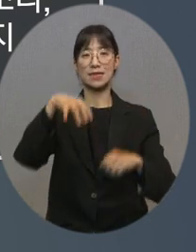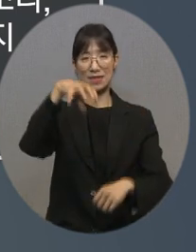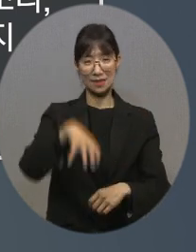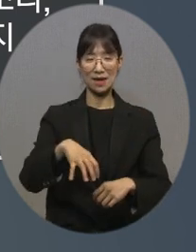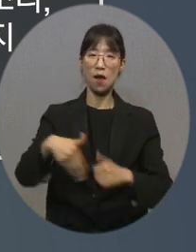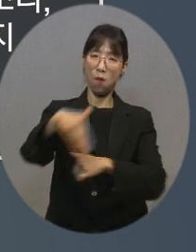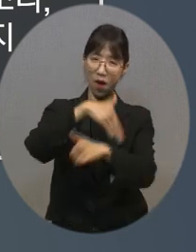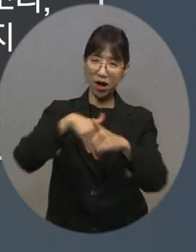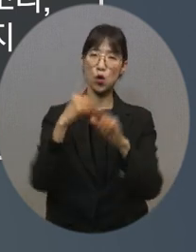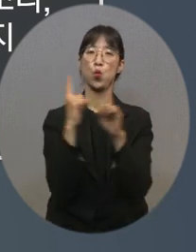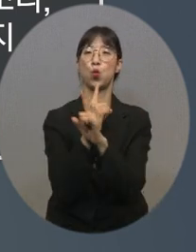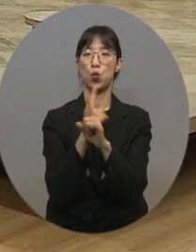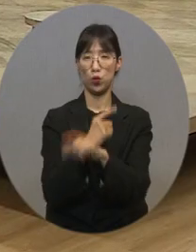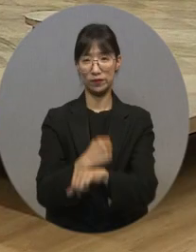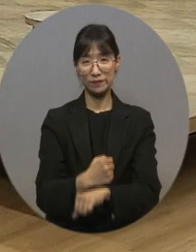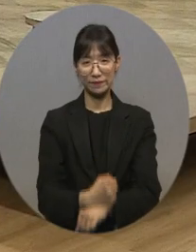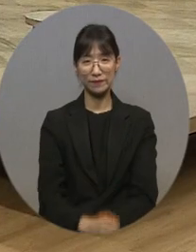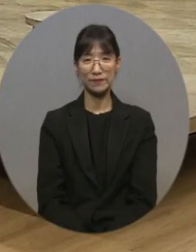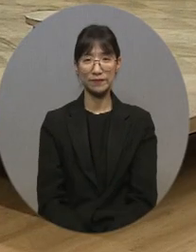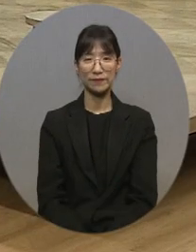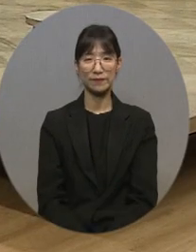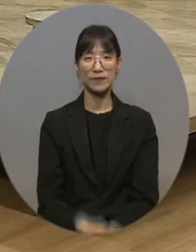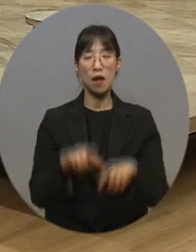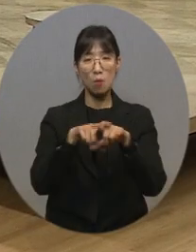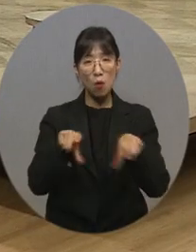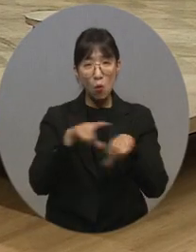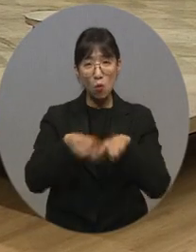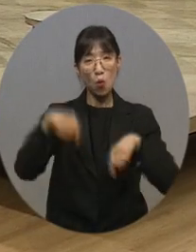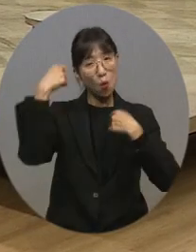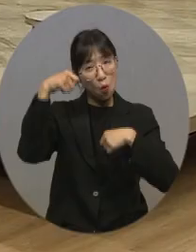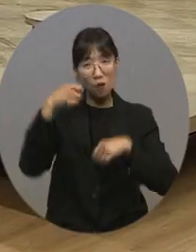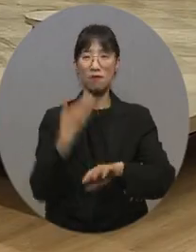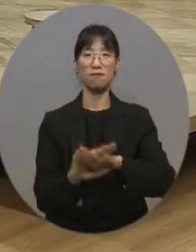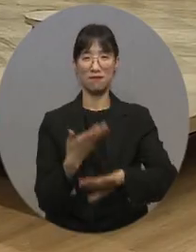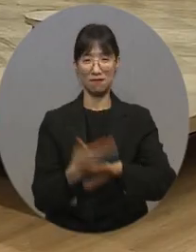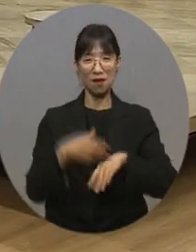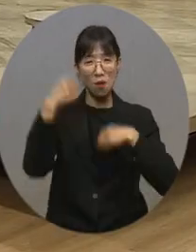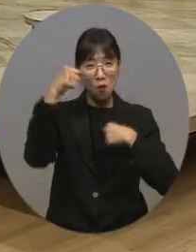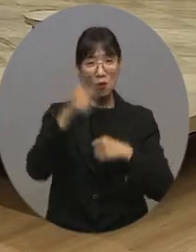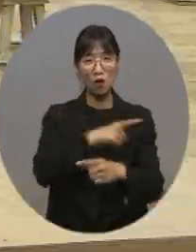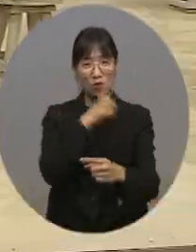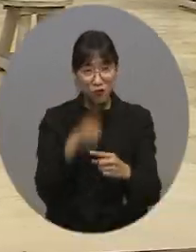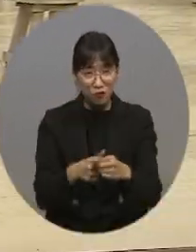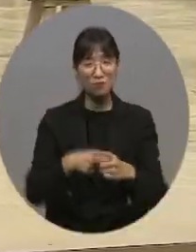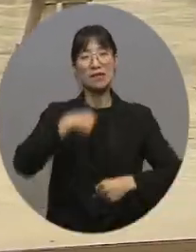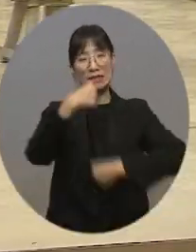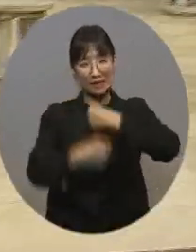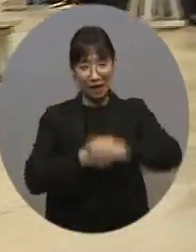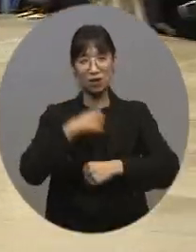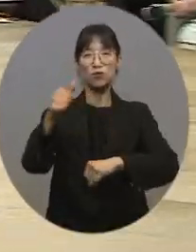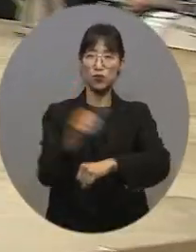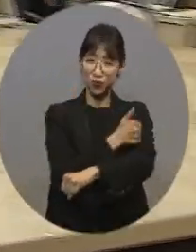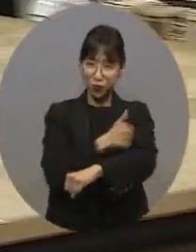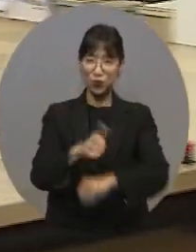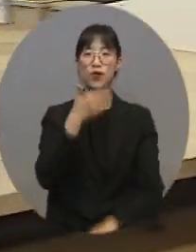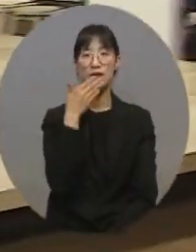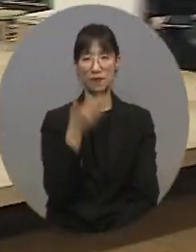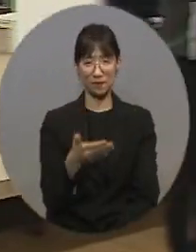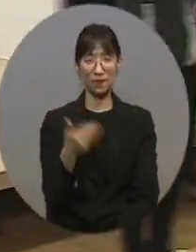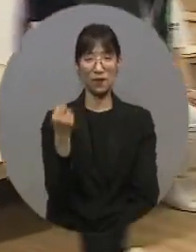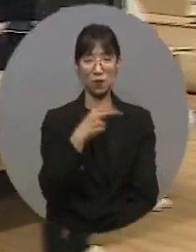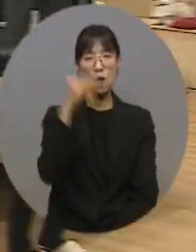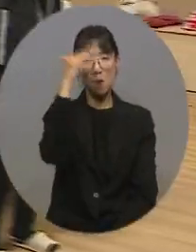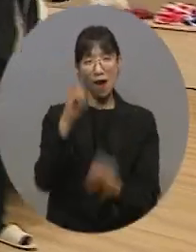조절한 공연을 뜻합니다. 일반적인 공연과 달리 공연 중간에도 자유로운 입퇴장이 가능하고